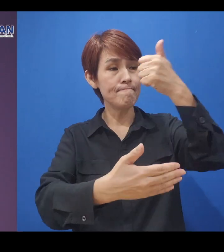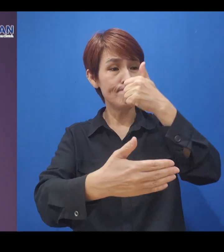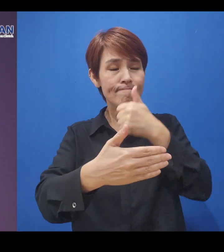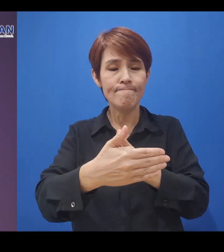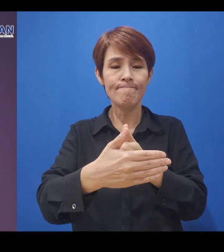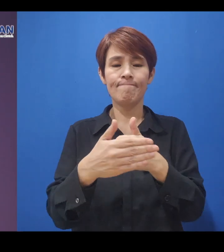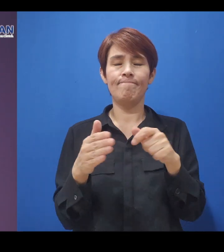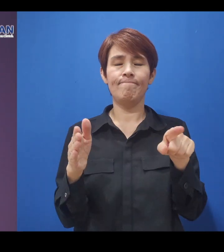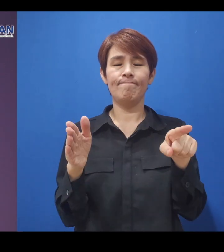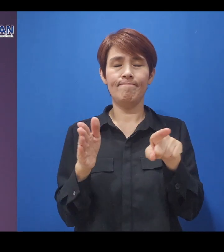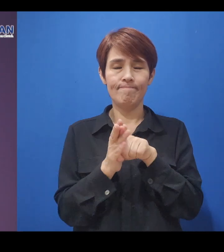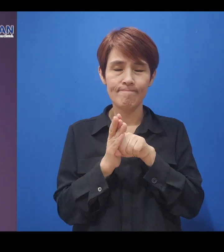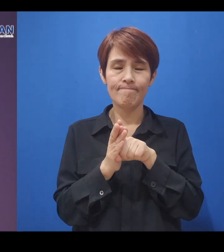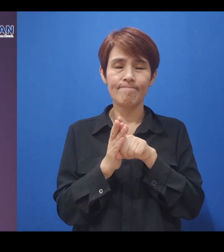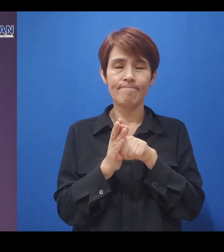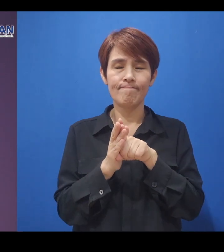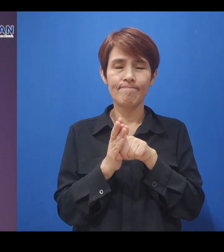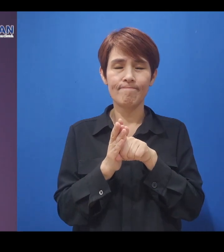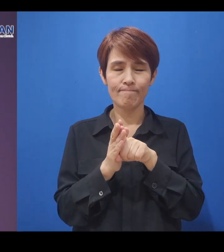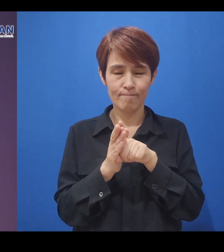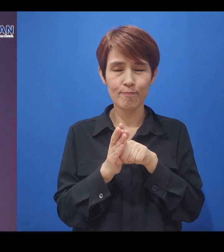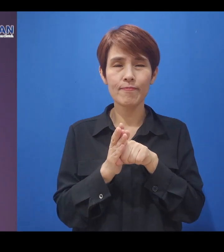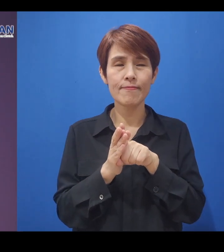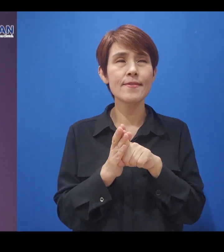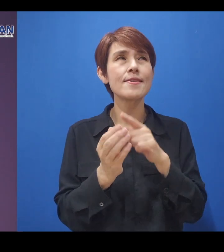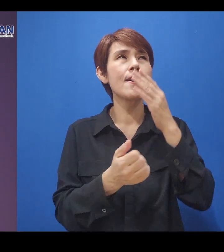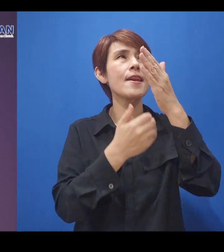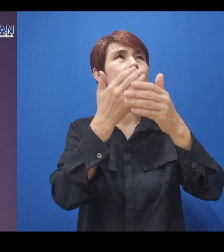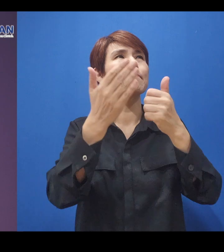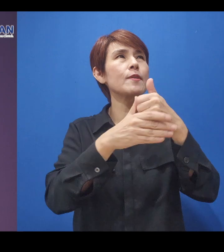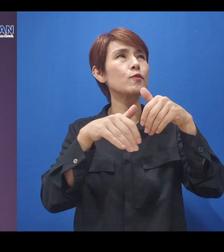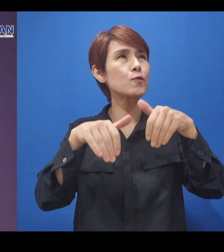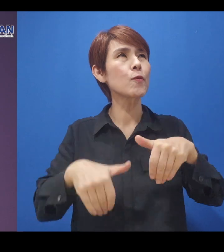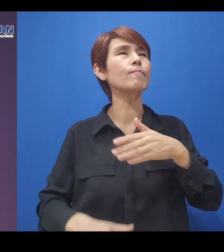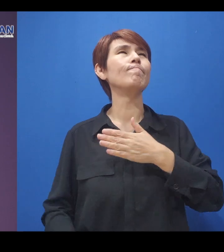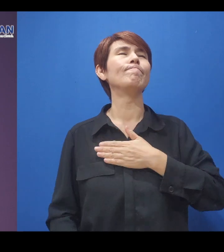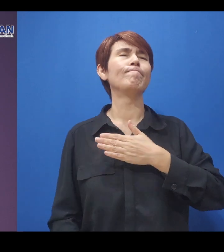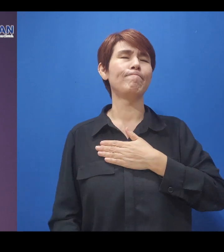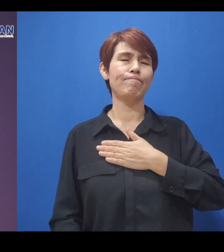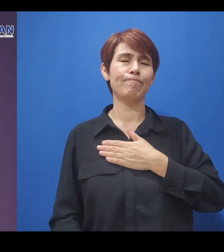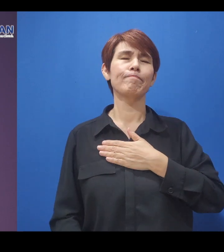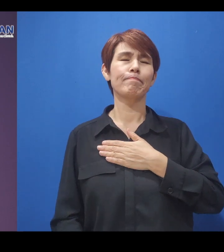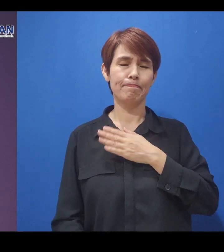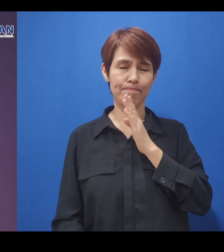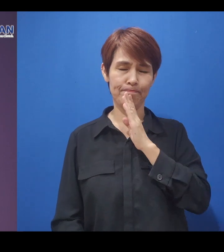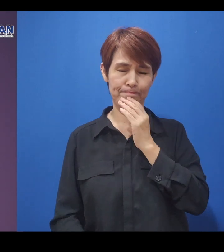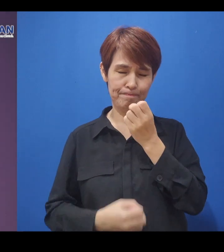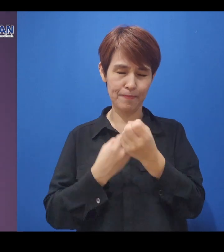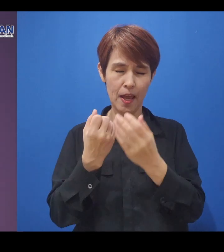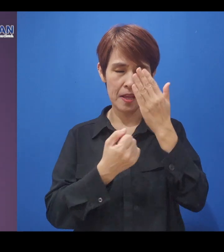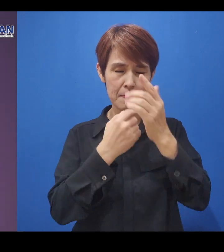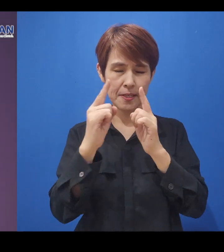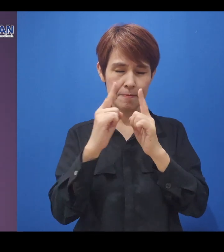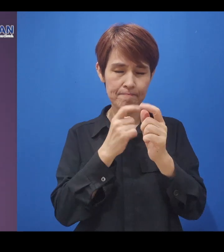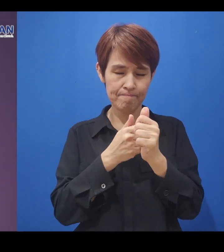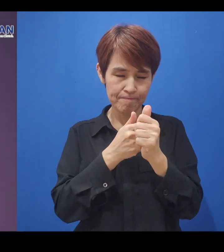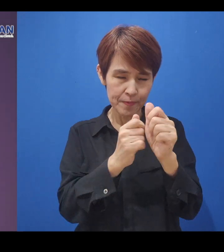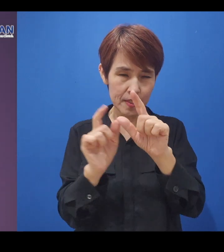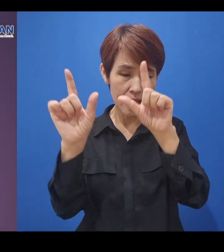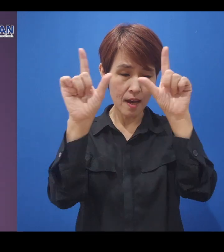믿고 하나님의 종됨을 고백하고 말씀 따라 살아가면요,